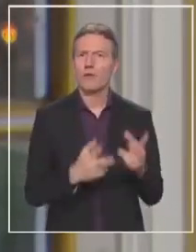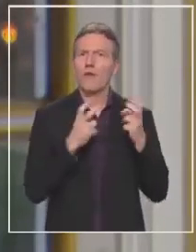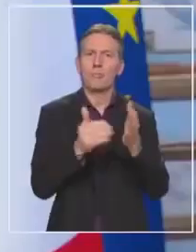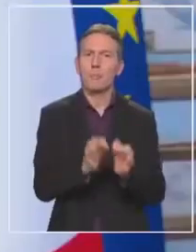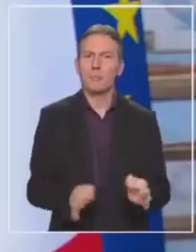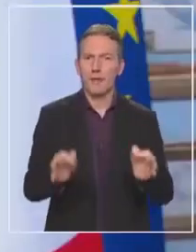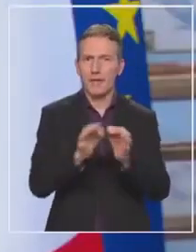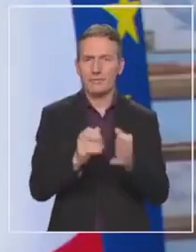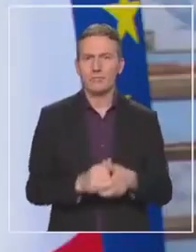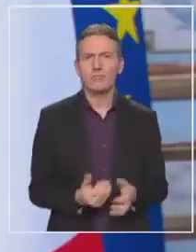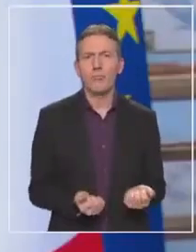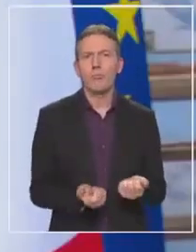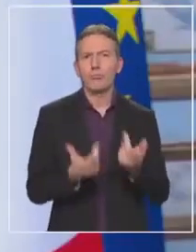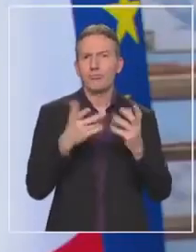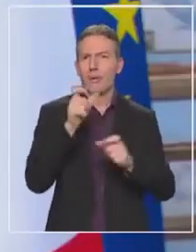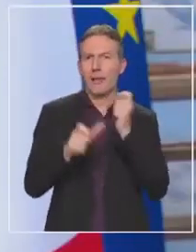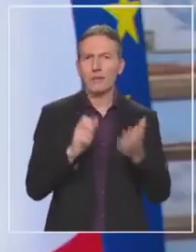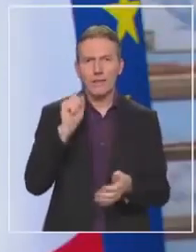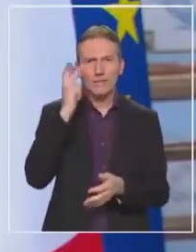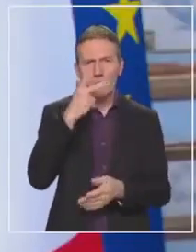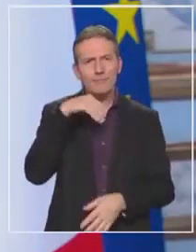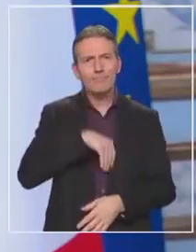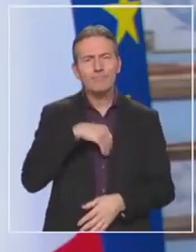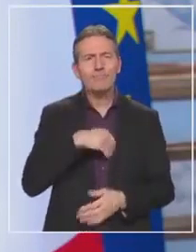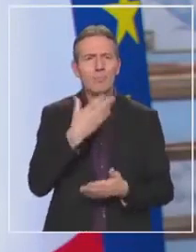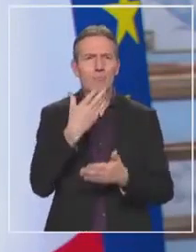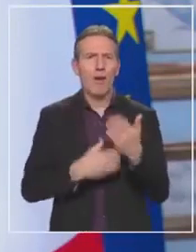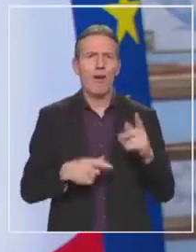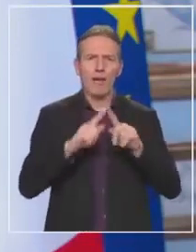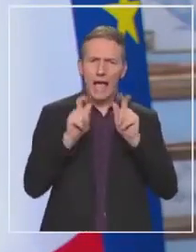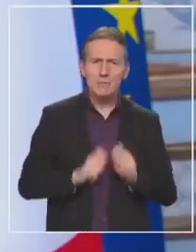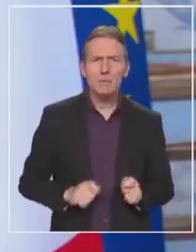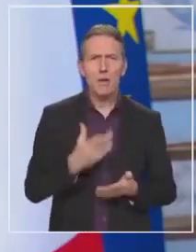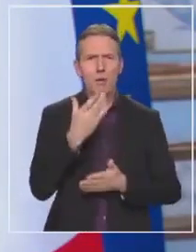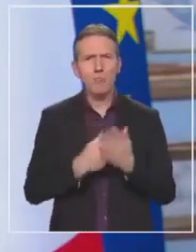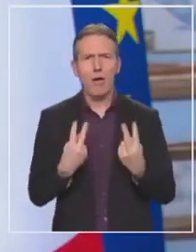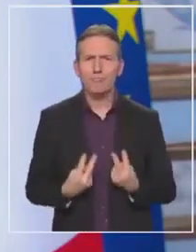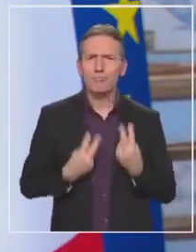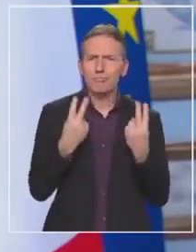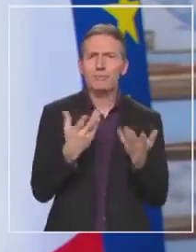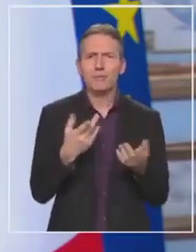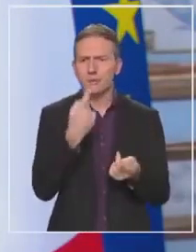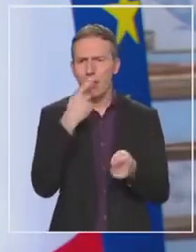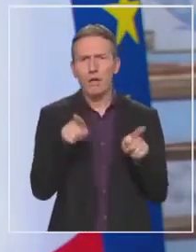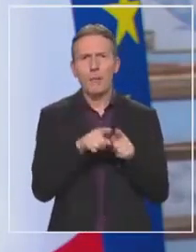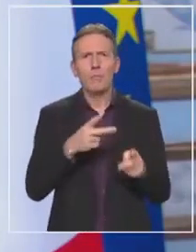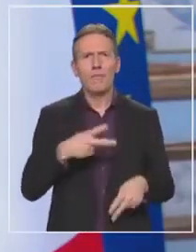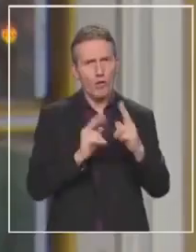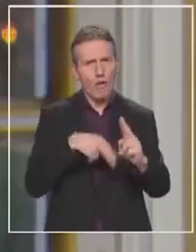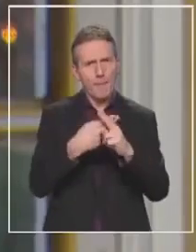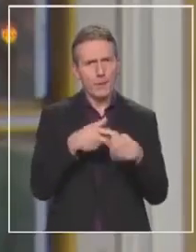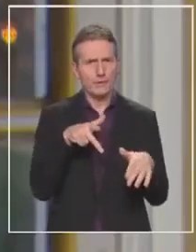dignité nombre de nos concitoyens ne se sentent pas respectés considérés ils sentent leur vie comment pêcher